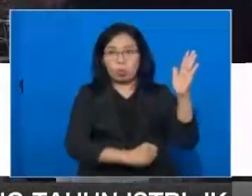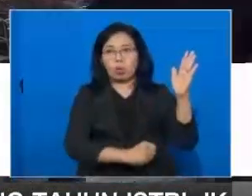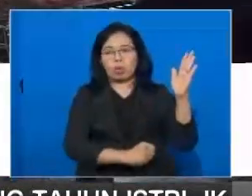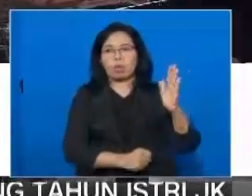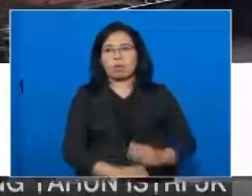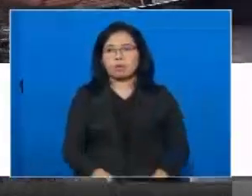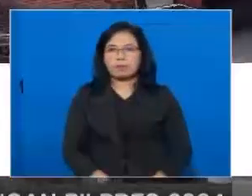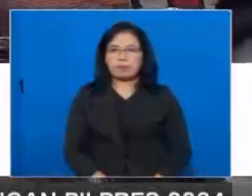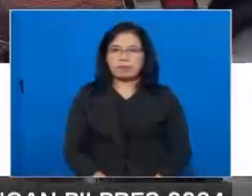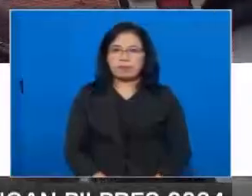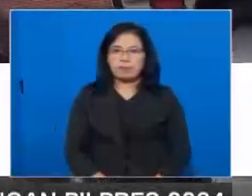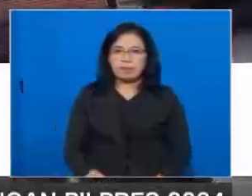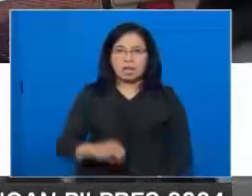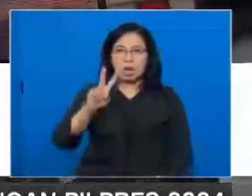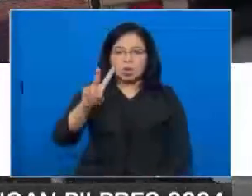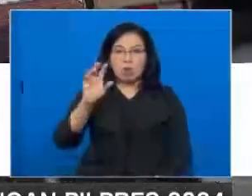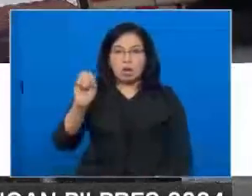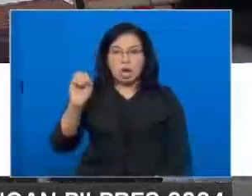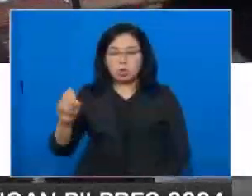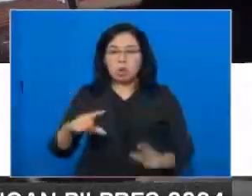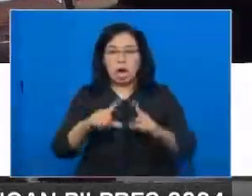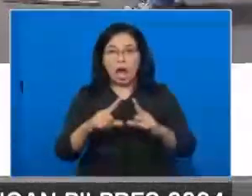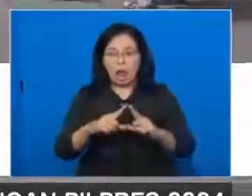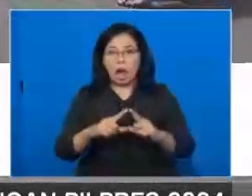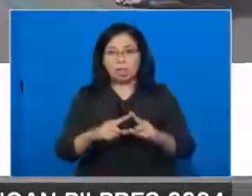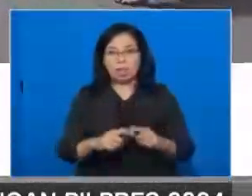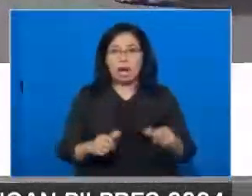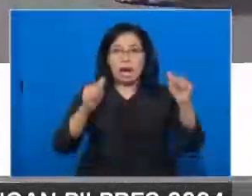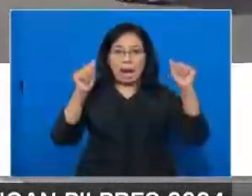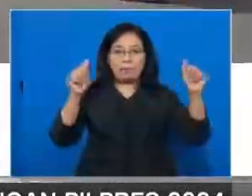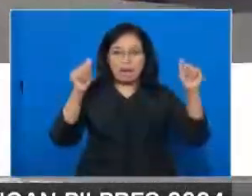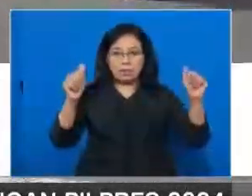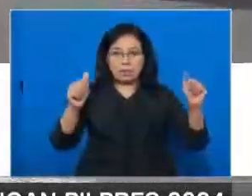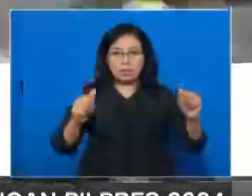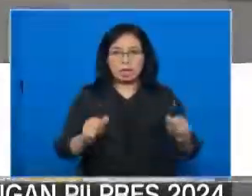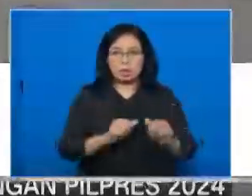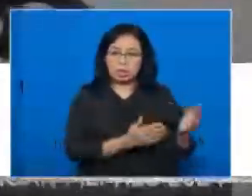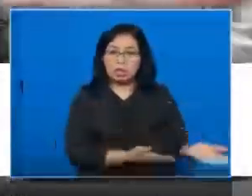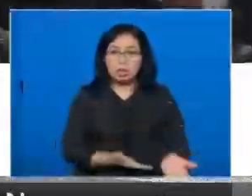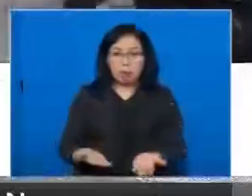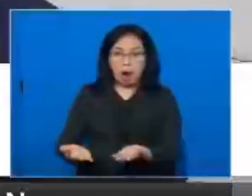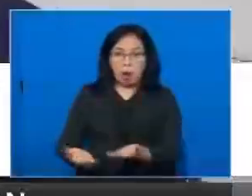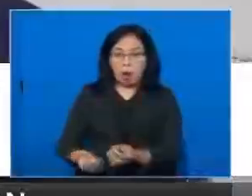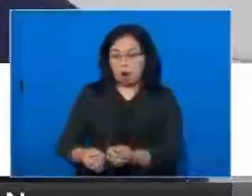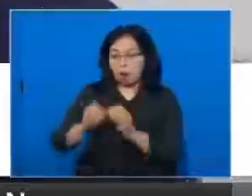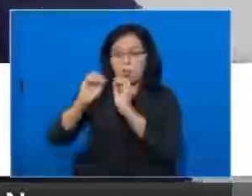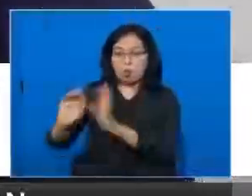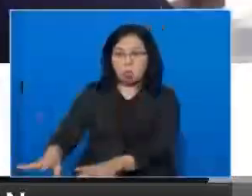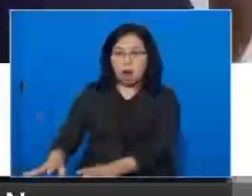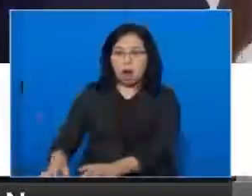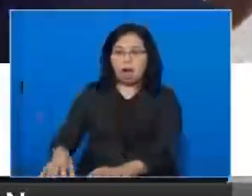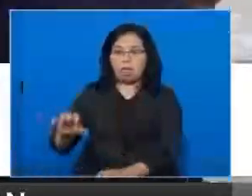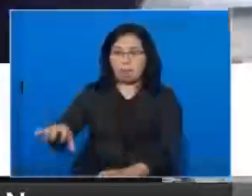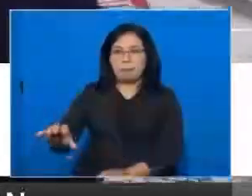kampanye 200 alat peraga yang dicopot dari li lokasi kemudian dibawa ke tempat pembuangan sampah akhir di desa tambakeri